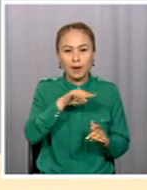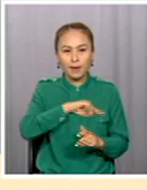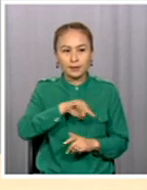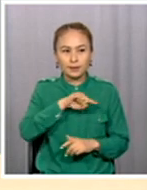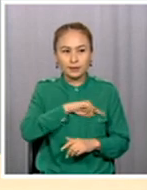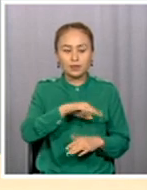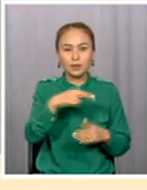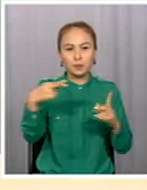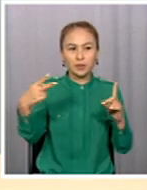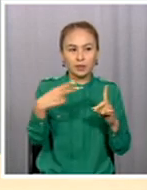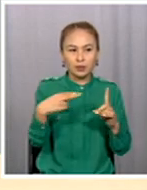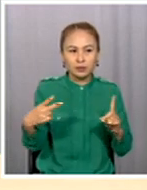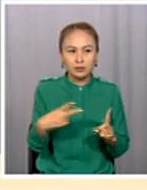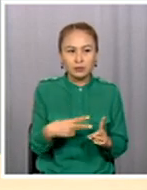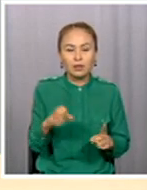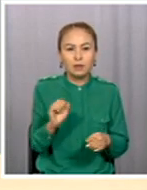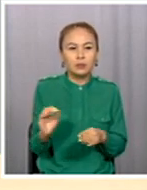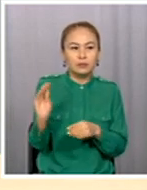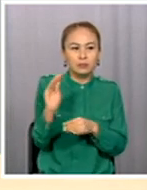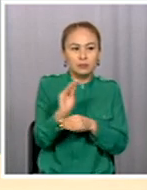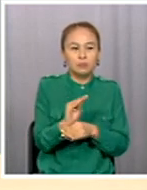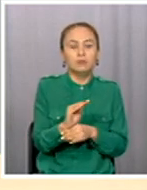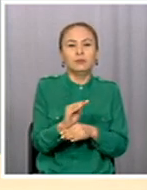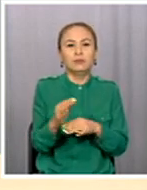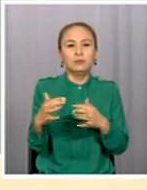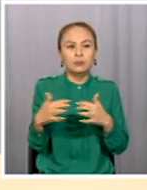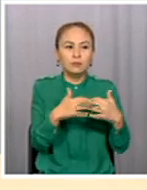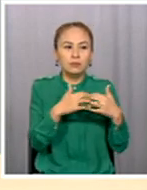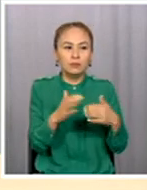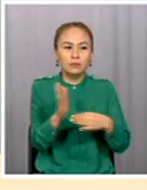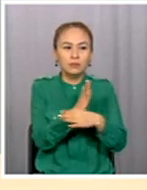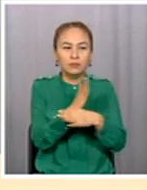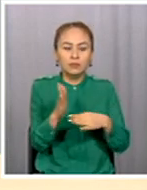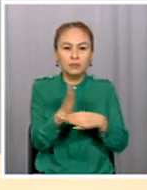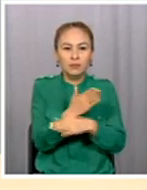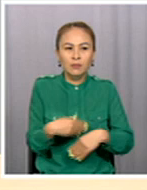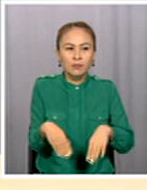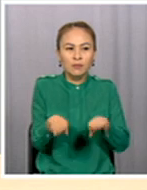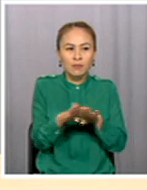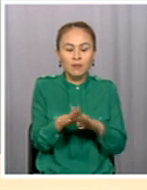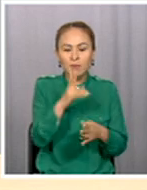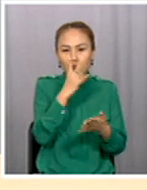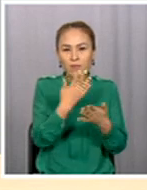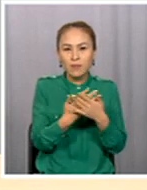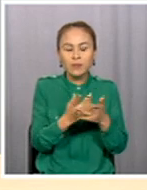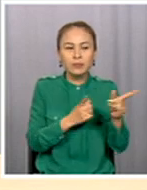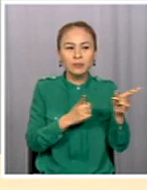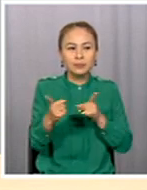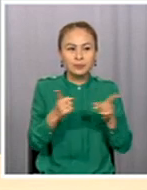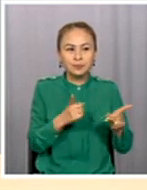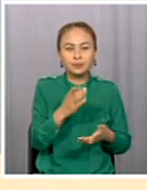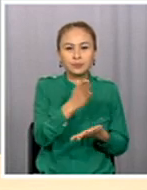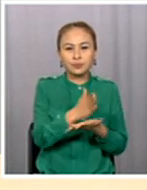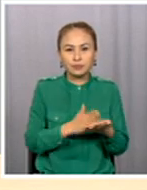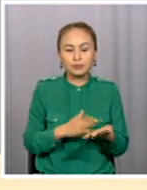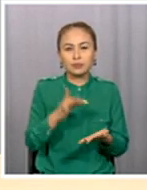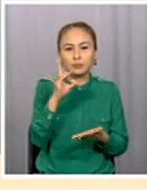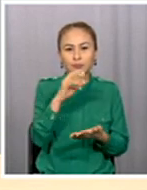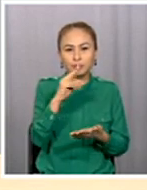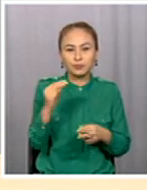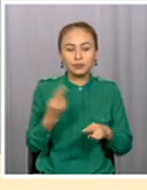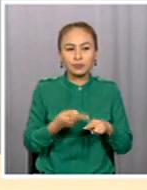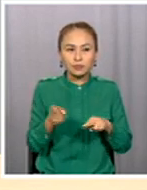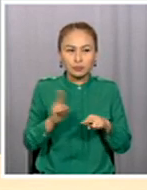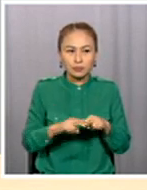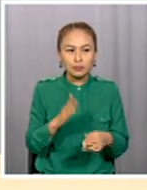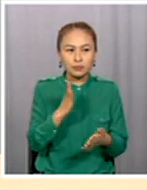характеристику предложения, а также разбор по членам предложения с указанием частей речи, которыми